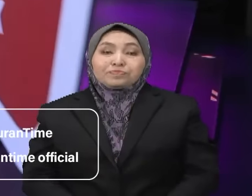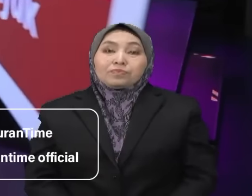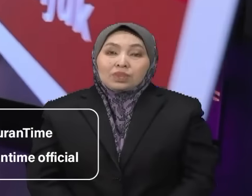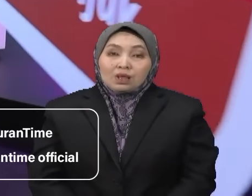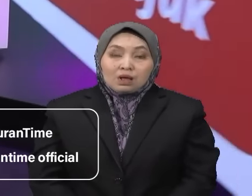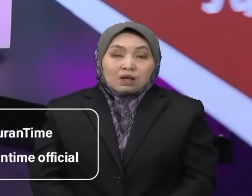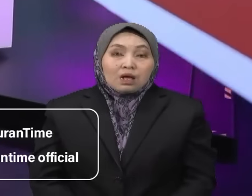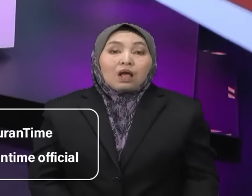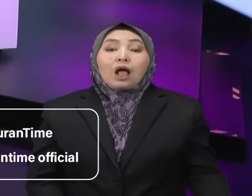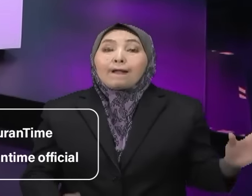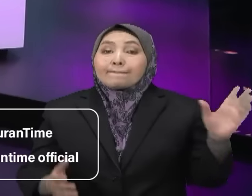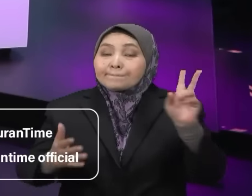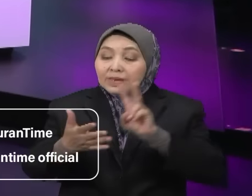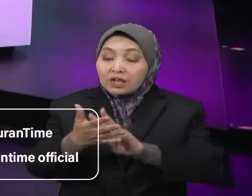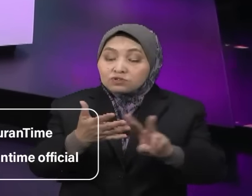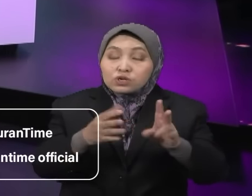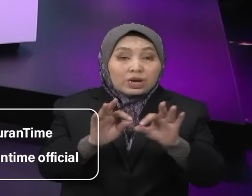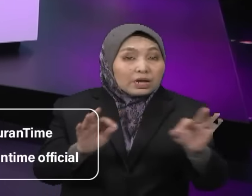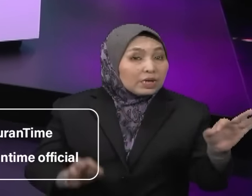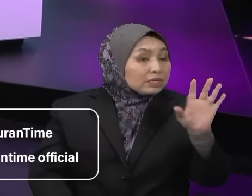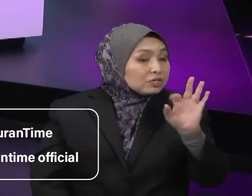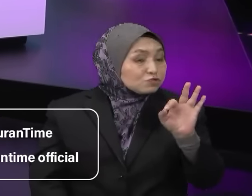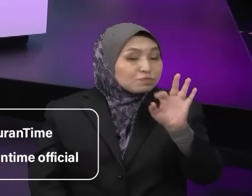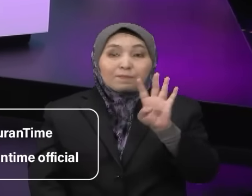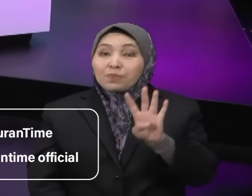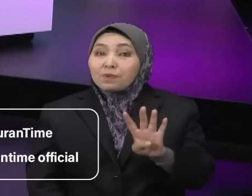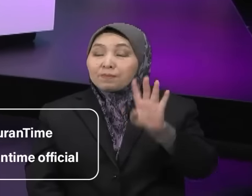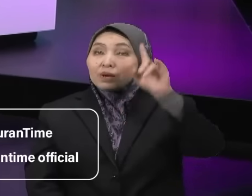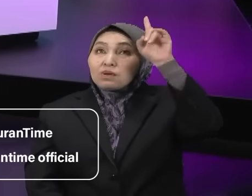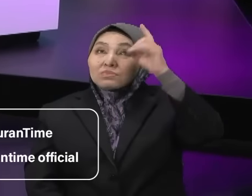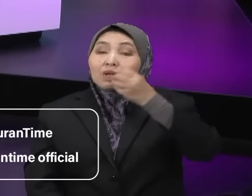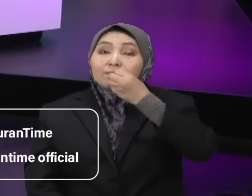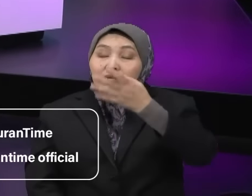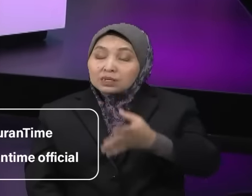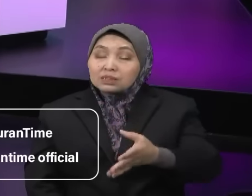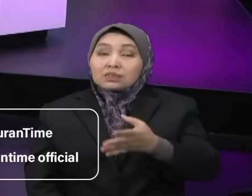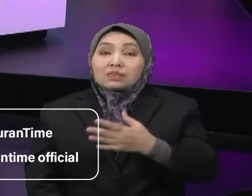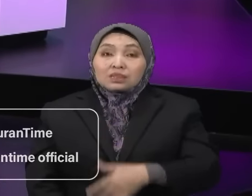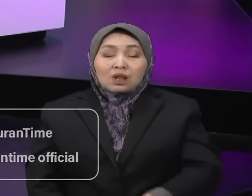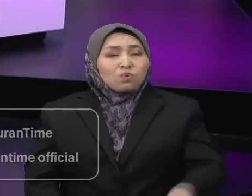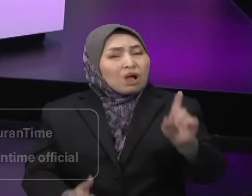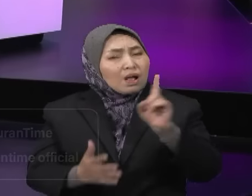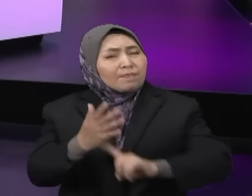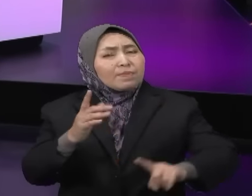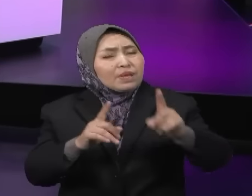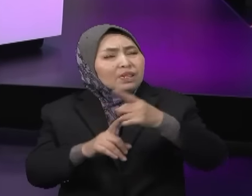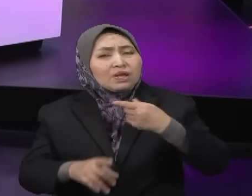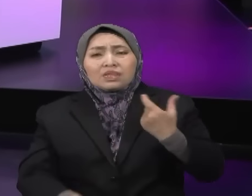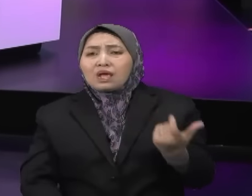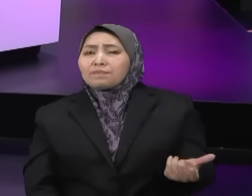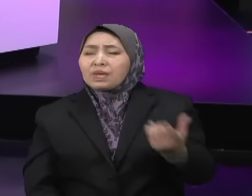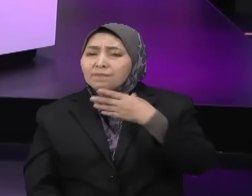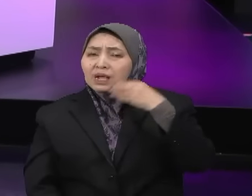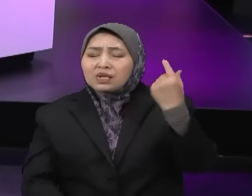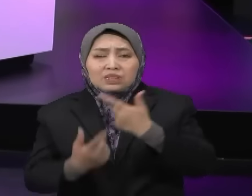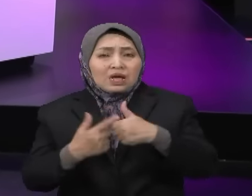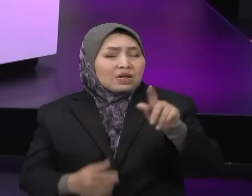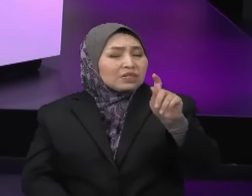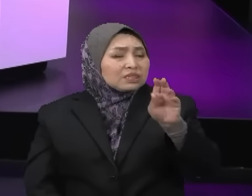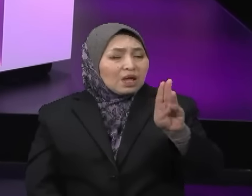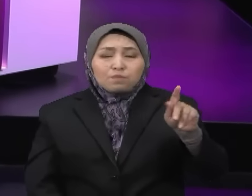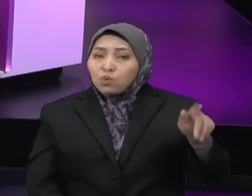الْعَظِيمُ. Surah Al-Azim, kita telah bacaan ayat yang ke-94. Allah menyatakan bahawa apabila Nabi balik daripada Tabuk, akan